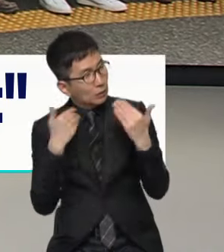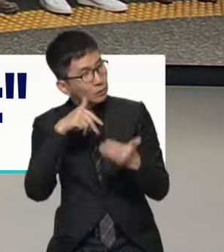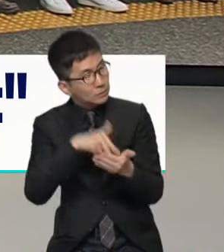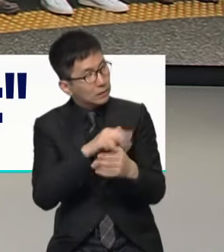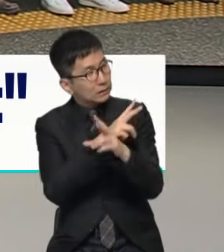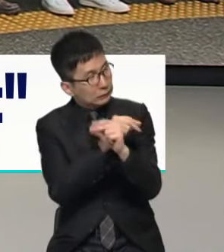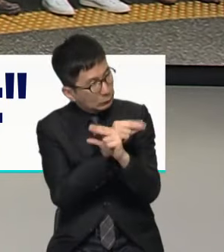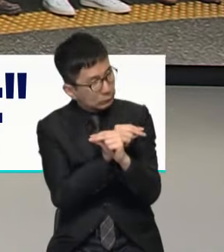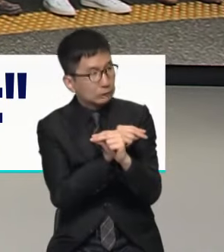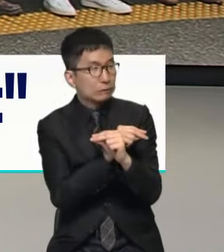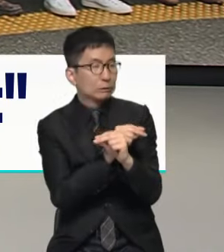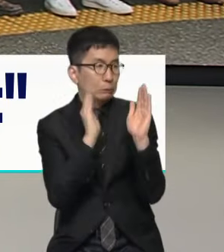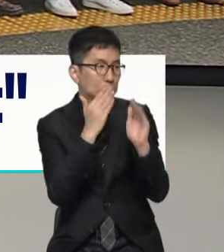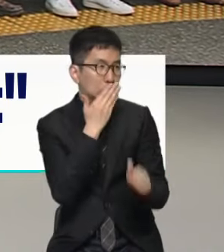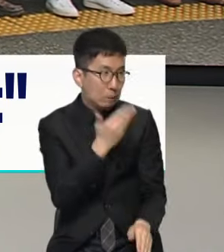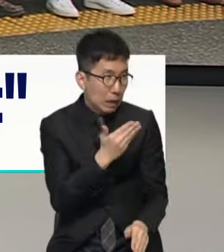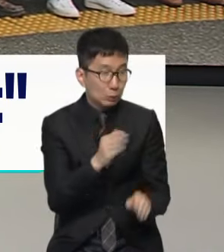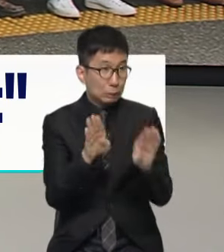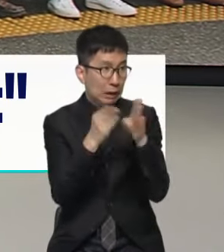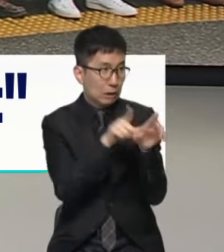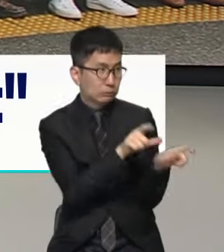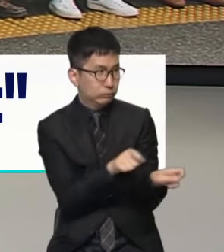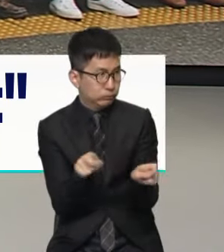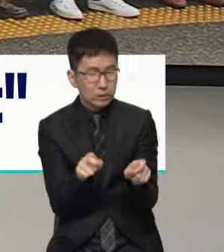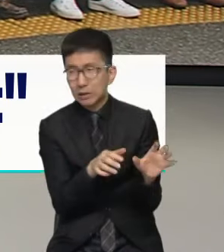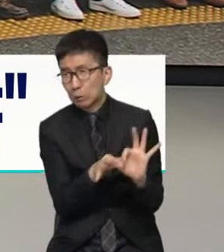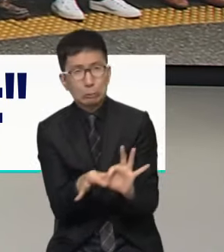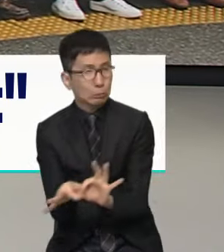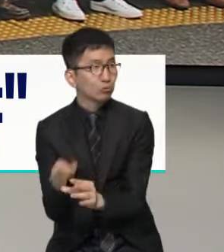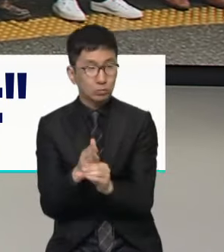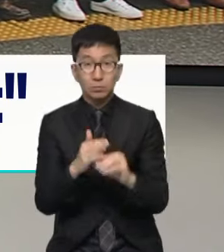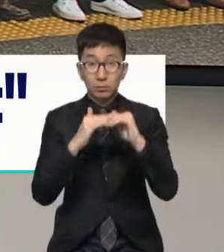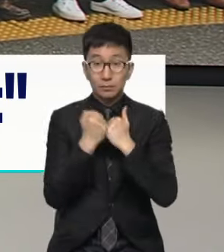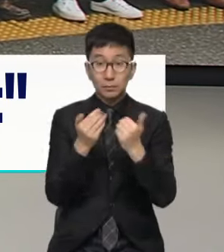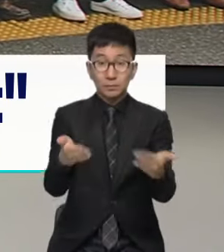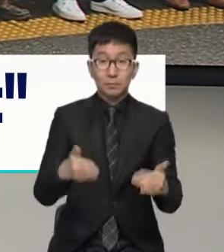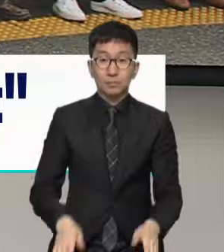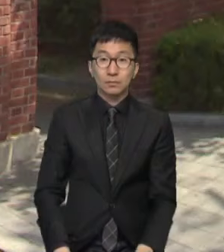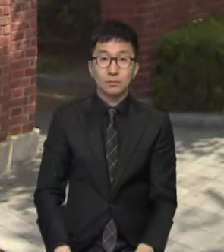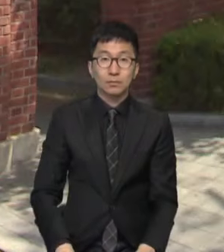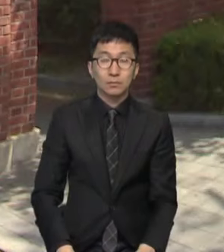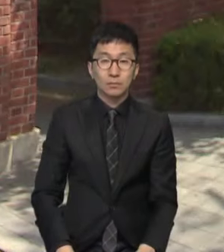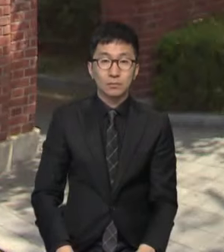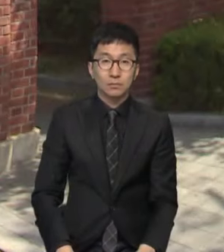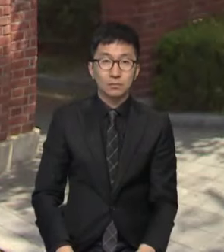개강 날짜를 연일 미루고 있습니다. 김지욱 기자가 보도합니다.